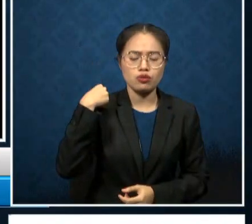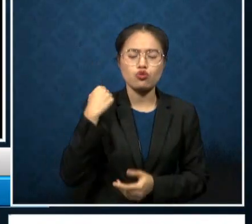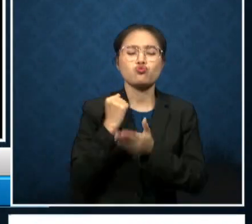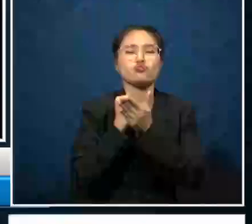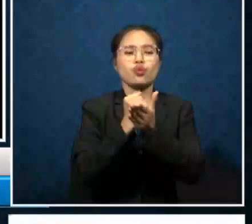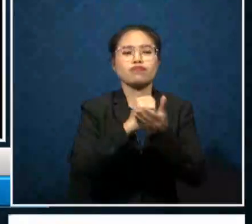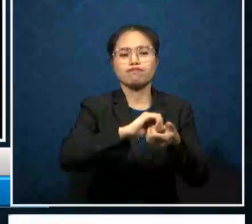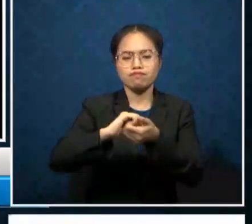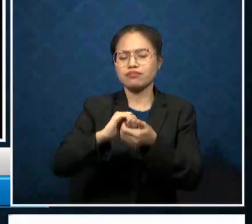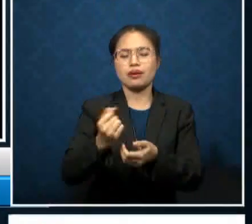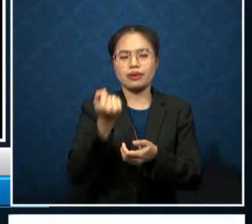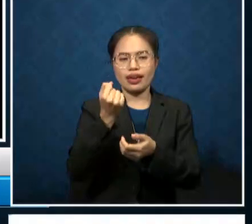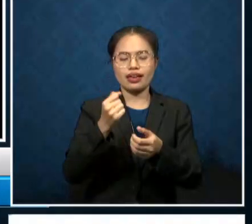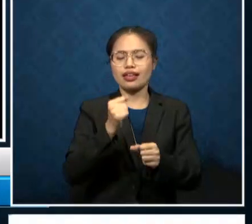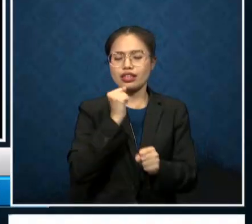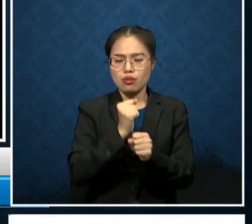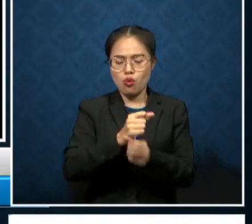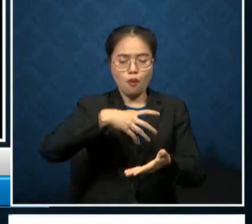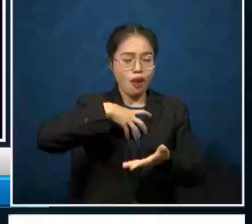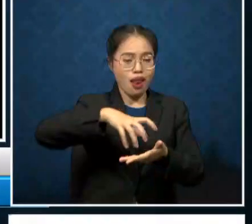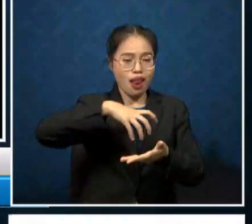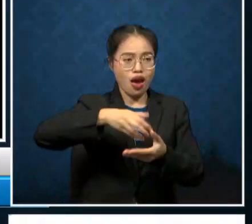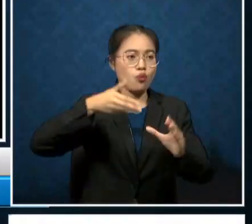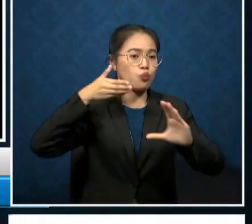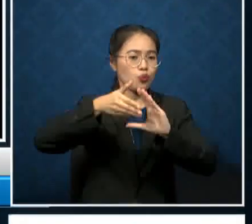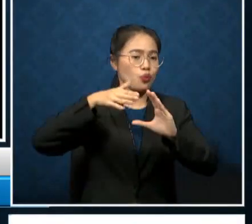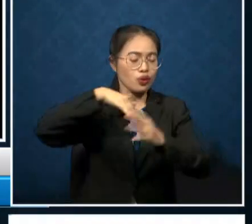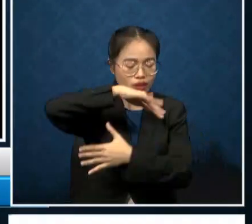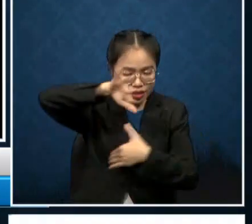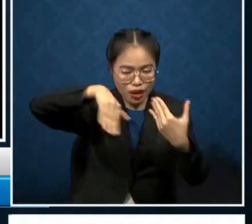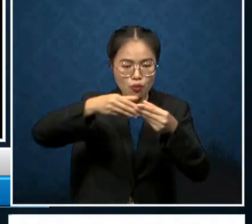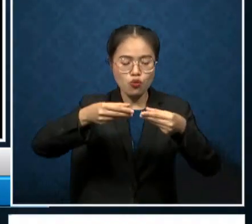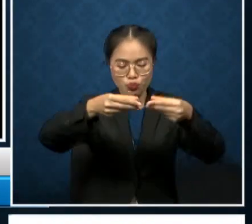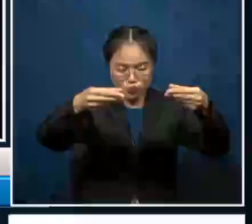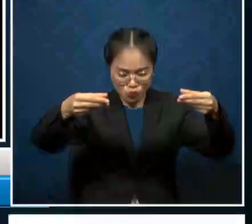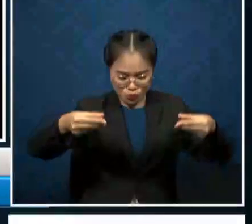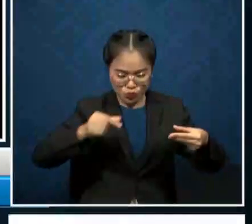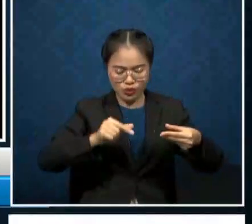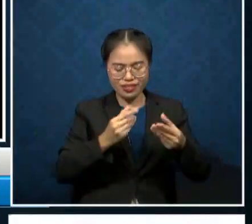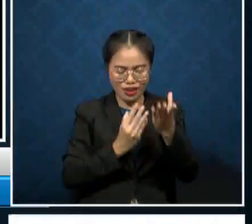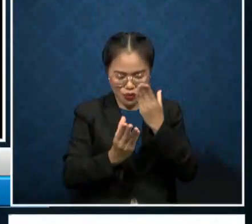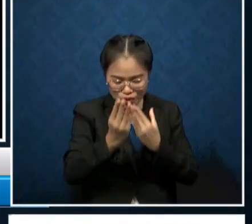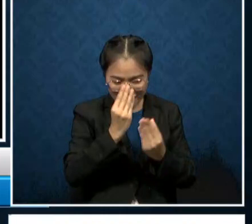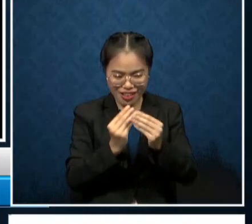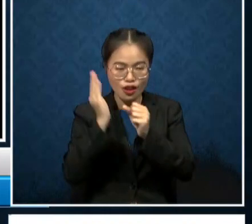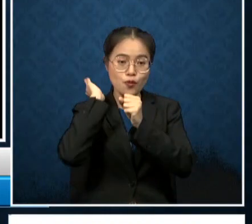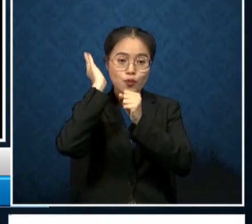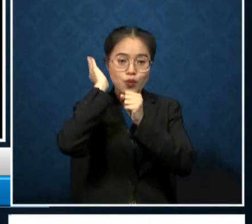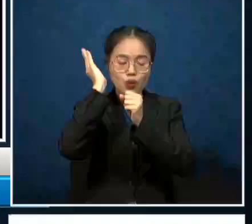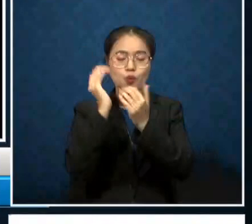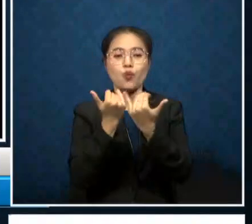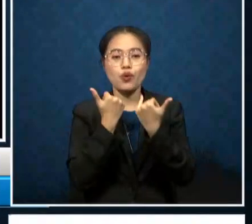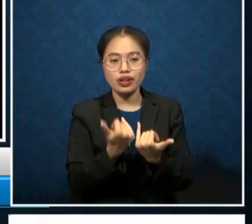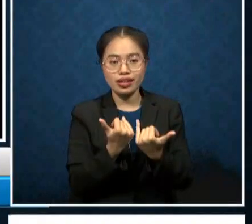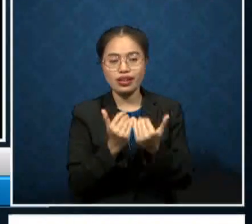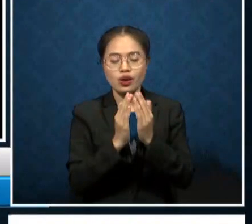หมดเป็นรายงานผลการศึกษาที่ทางท่านประธานกรรมกรรมาธิการเกษตรและสหกรณ์ได้มอบให้คณะทำงการศึกษาและนำเสนในวันนี้กราบเรียนท่านประธานไป